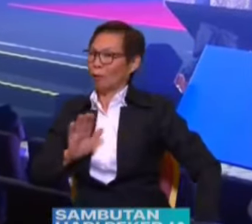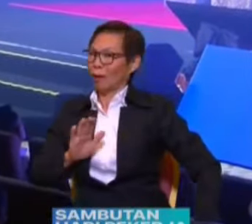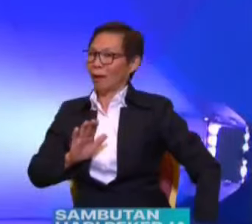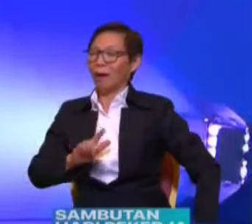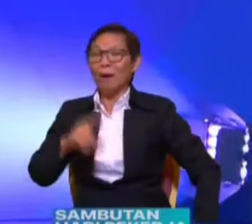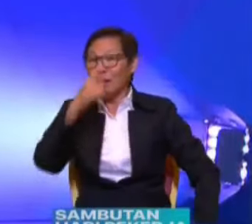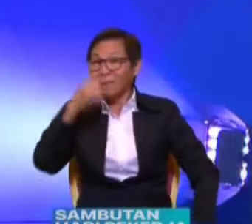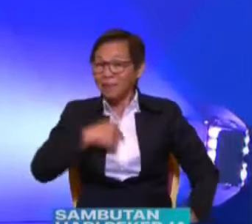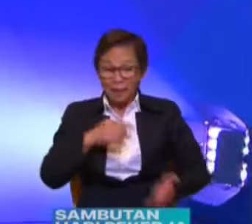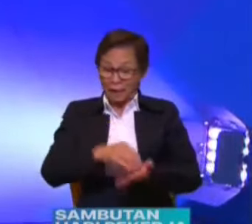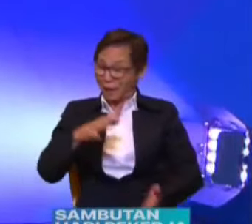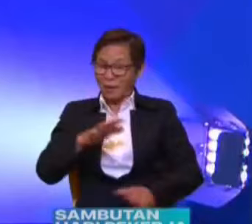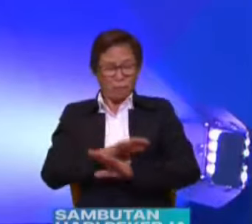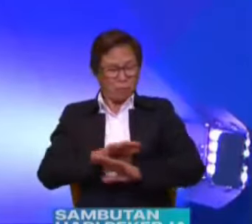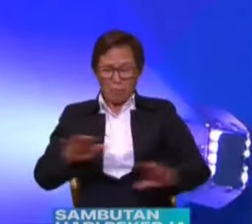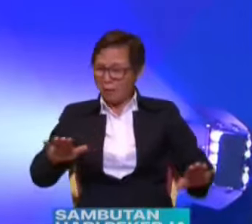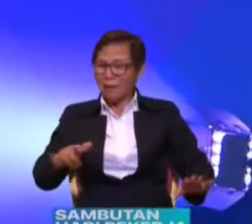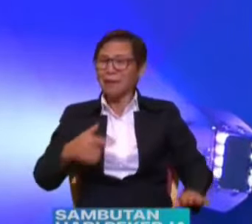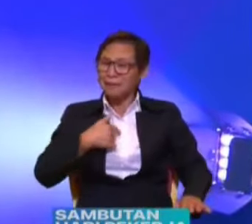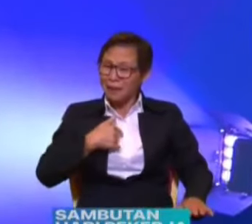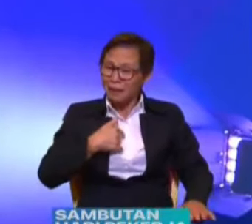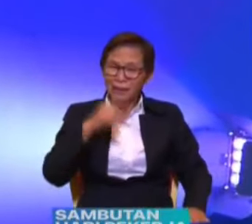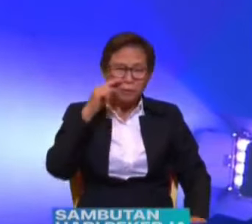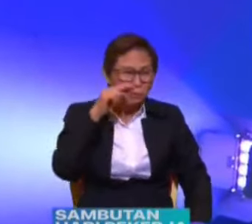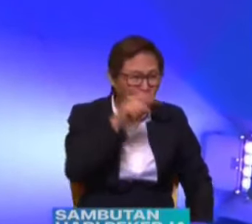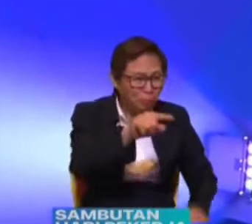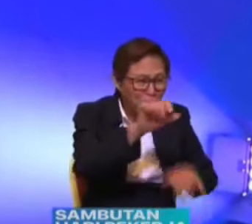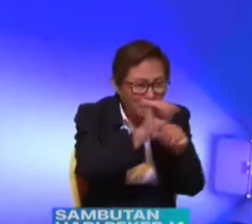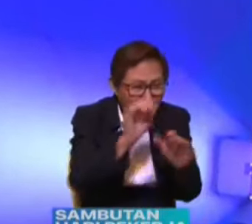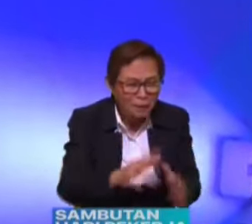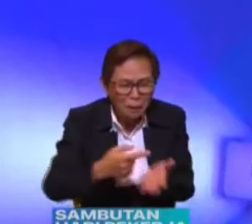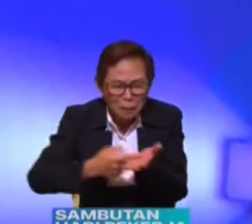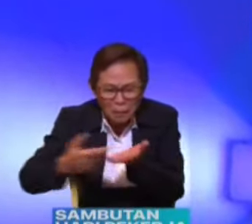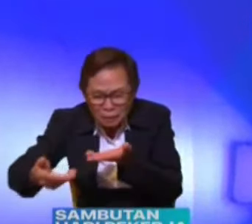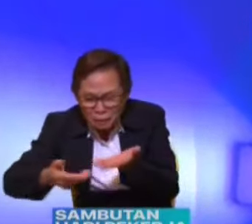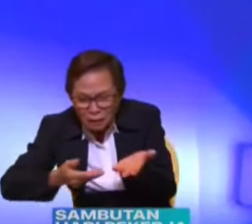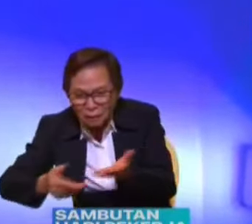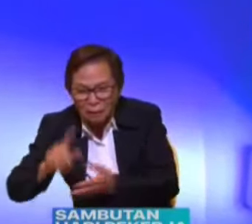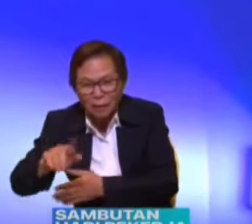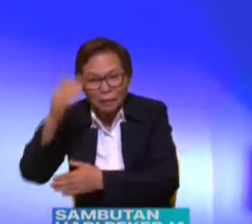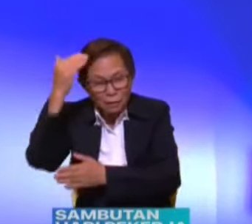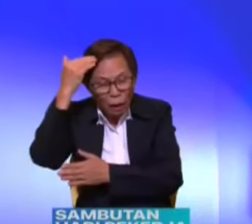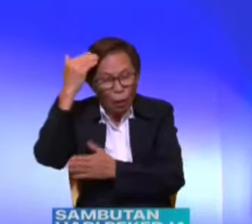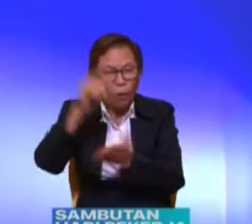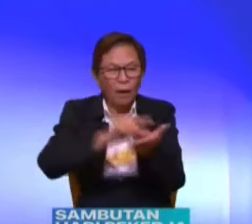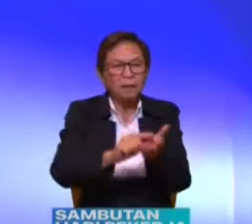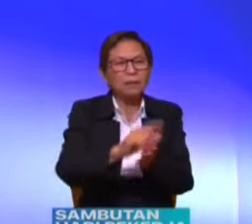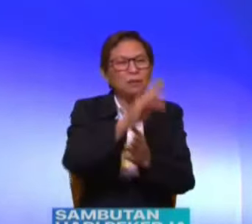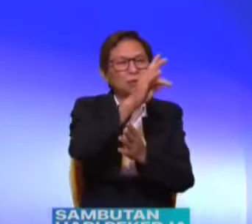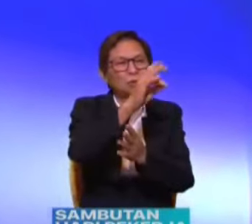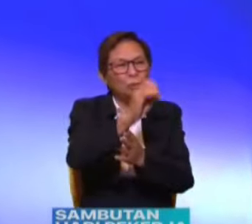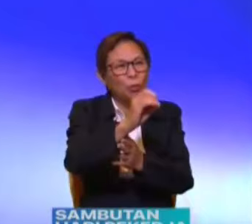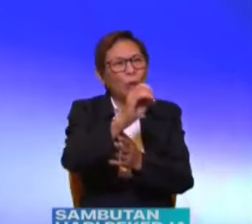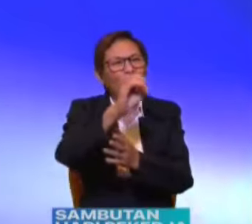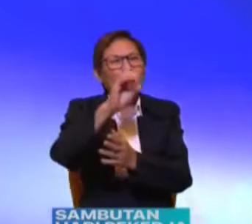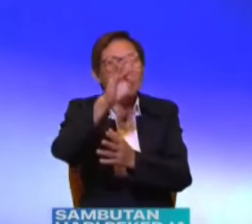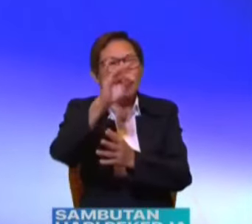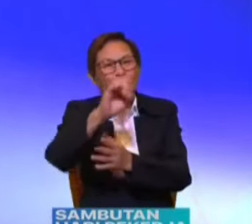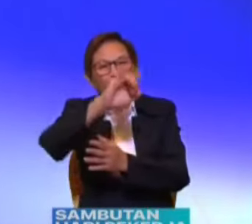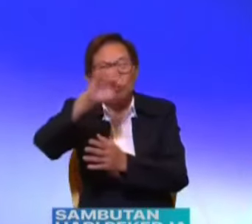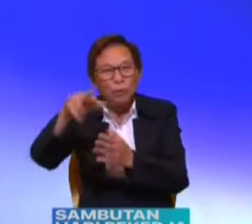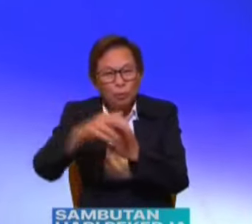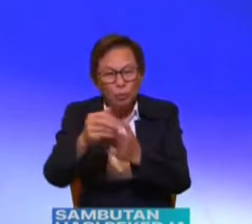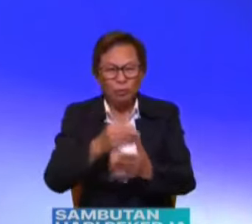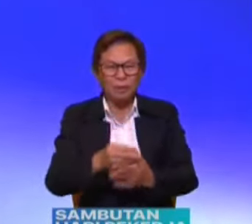kaya, tapi saya jumpa pekerja, nak bincang dengan dia, dia tahu gaji 780 ribu semua sekali, malu